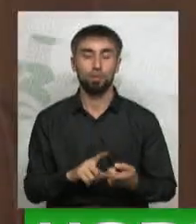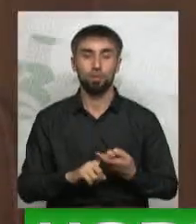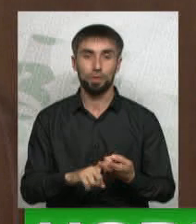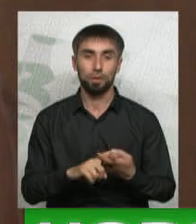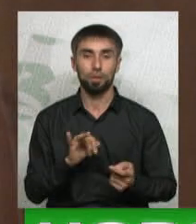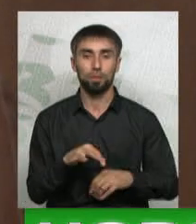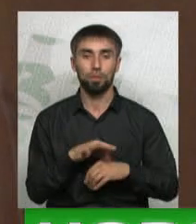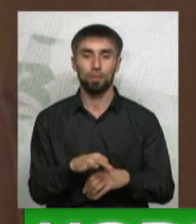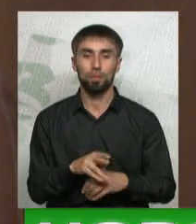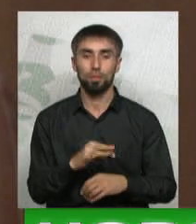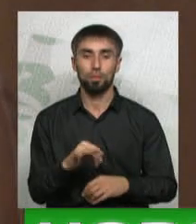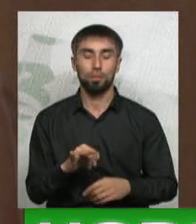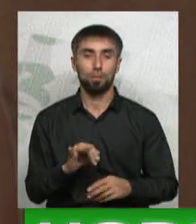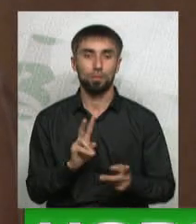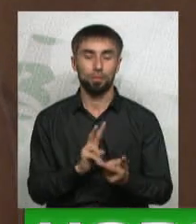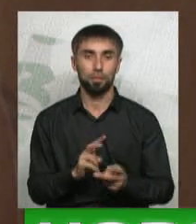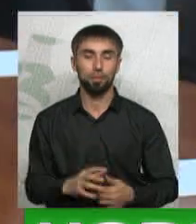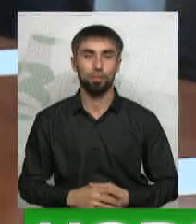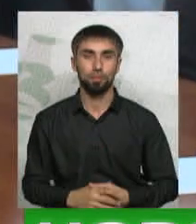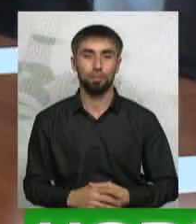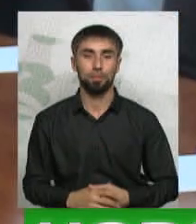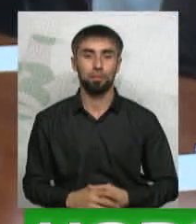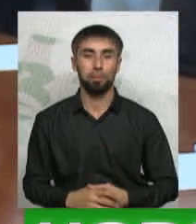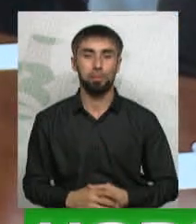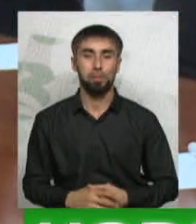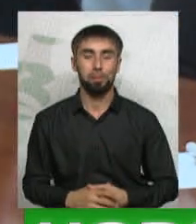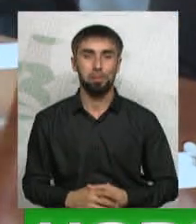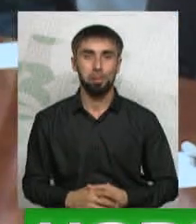взаимодействия и проведение плодотворных встреч. Адам Мережков, Адам Далаков, Новости 24.